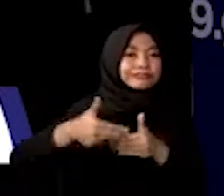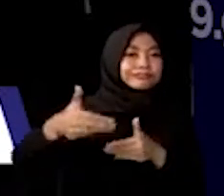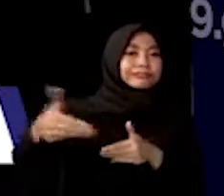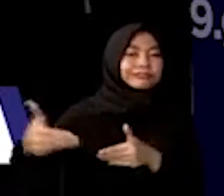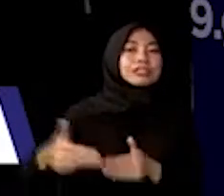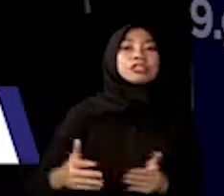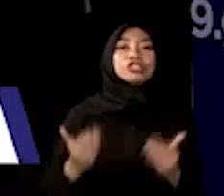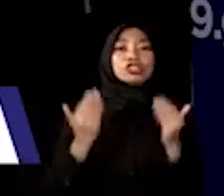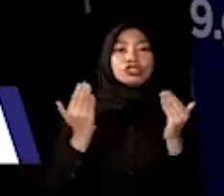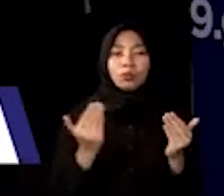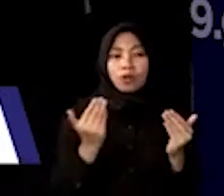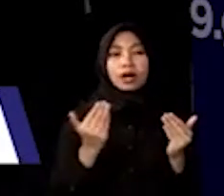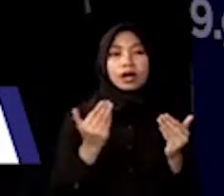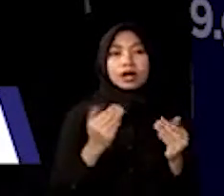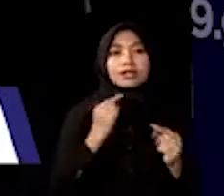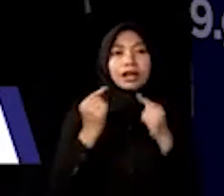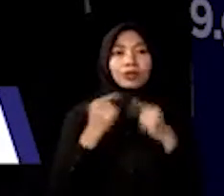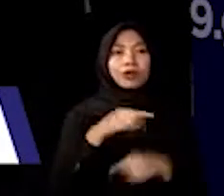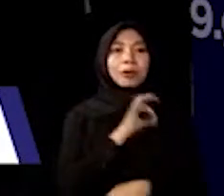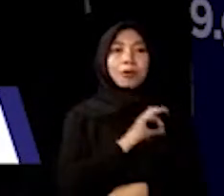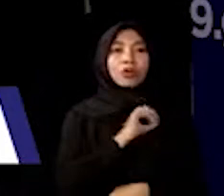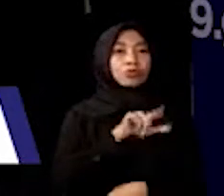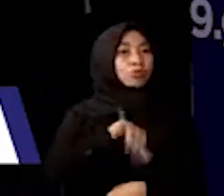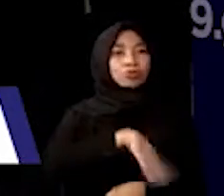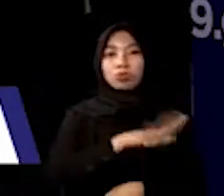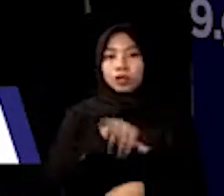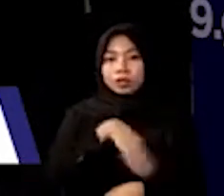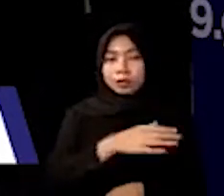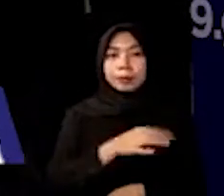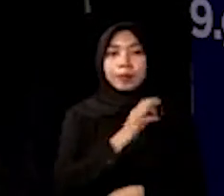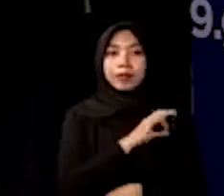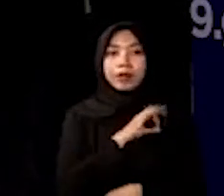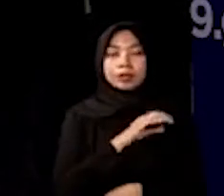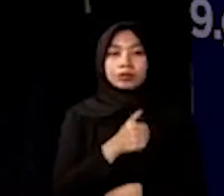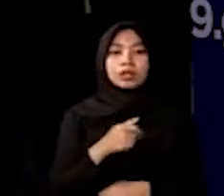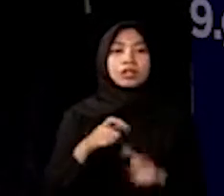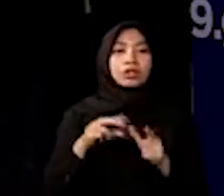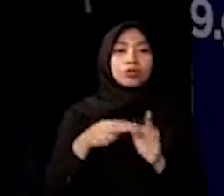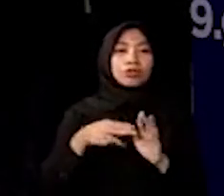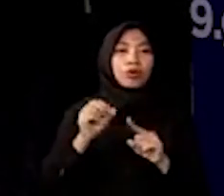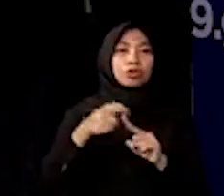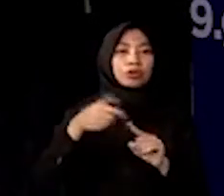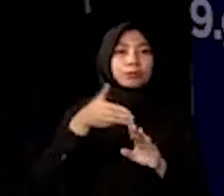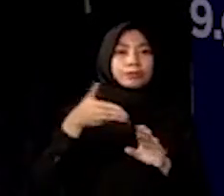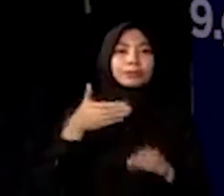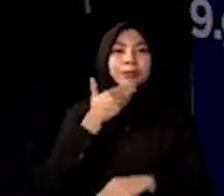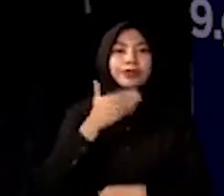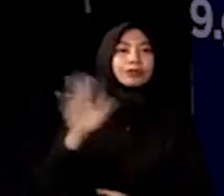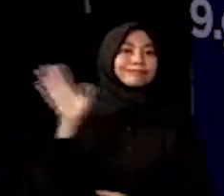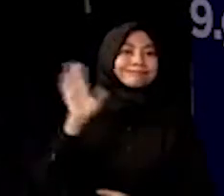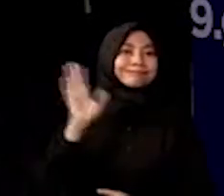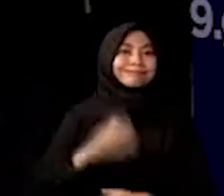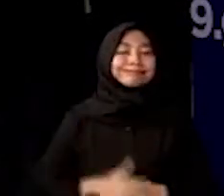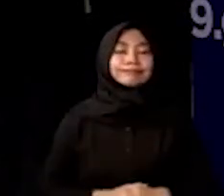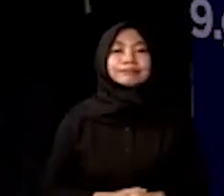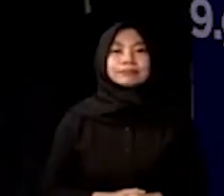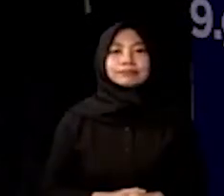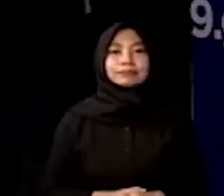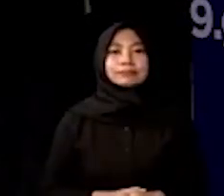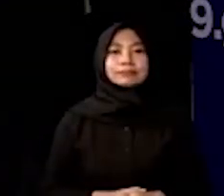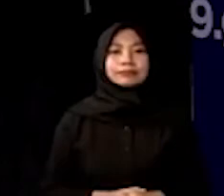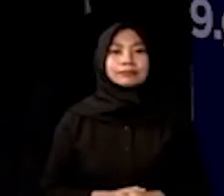kemudian mudah-mudahan bincang-bincang hari ini bermanfaat bagi kita semua saya Sur mau Pami Terima kasih sampai jumpa